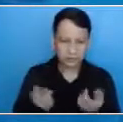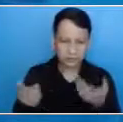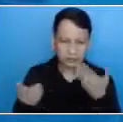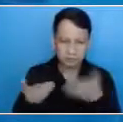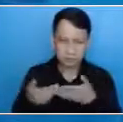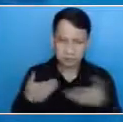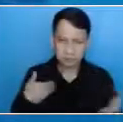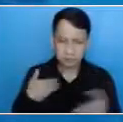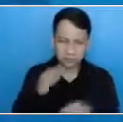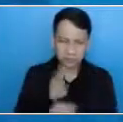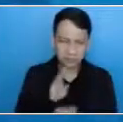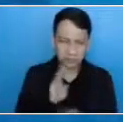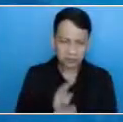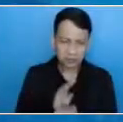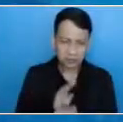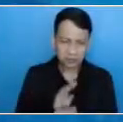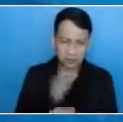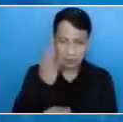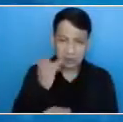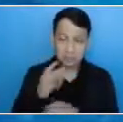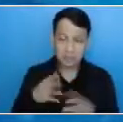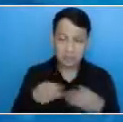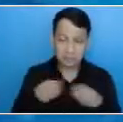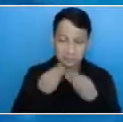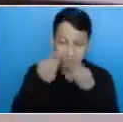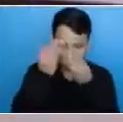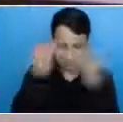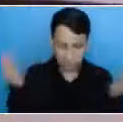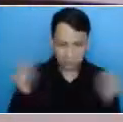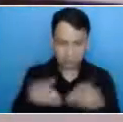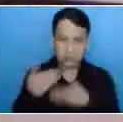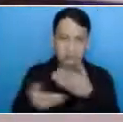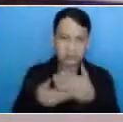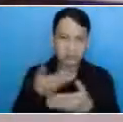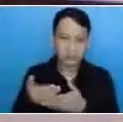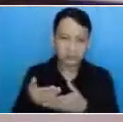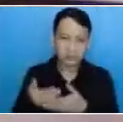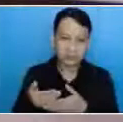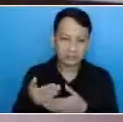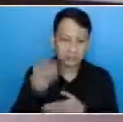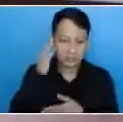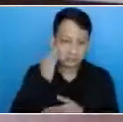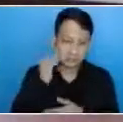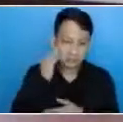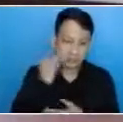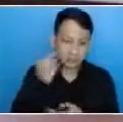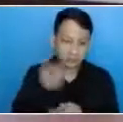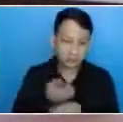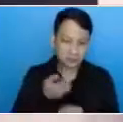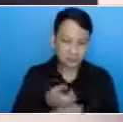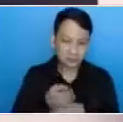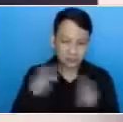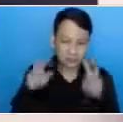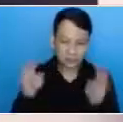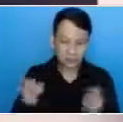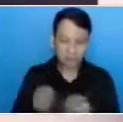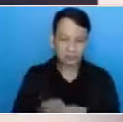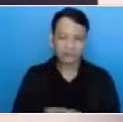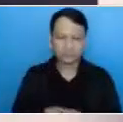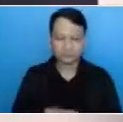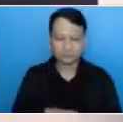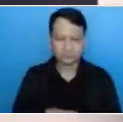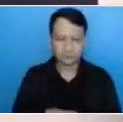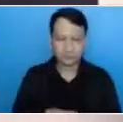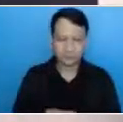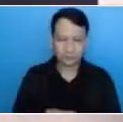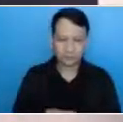kaming pambayad. Kesa marimata ng bangko, binenta ko." Sa ngayon, nangungupahan sina Berwin at ang kanyang pamilya. Ngunit sa kabila ng